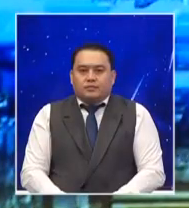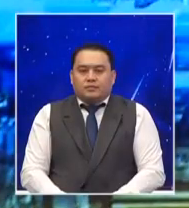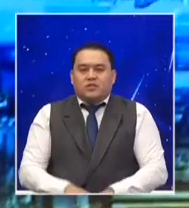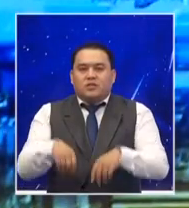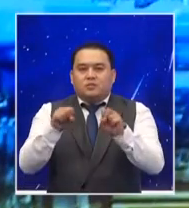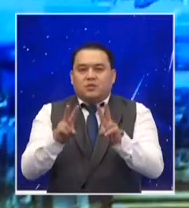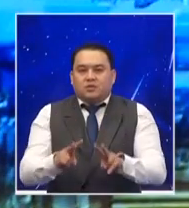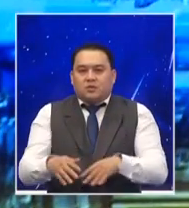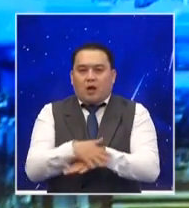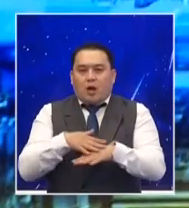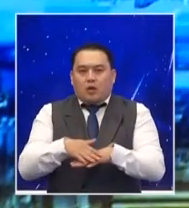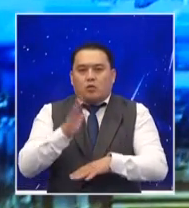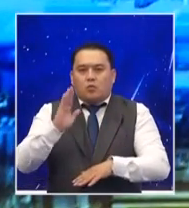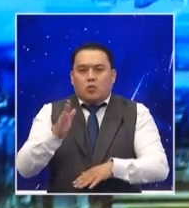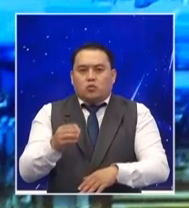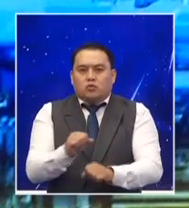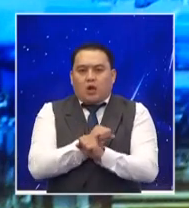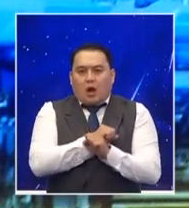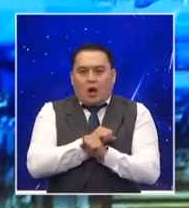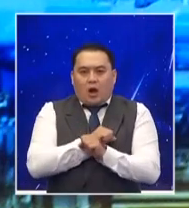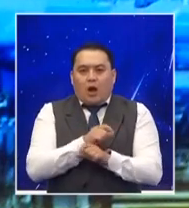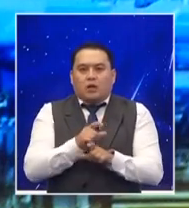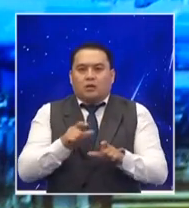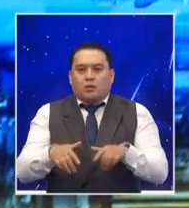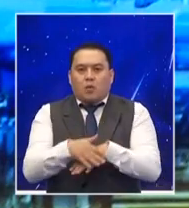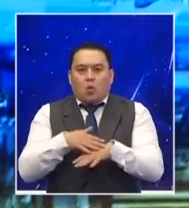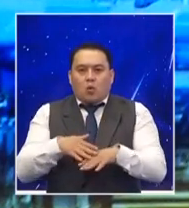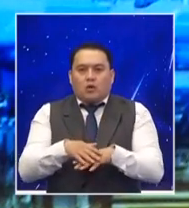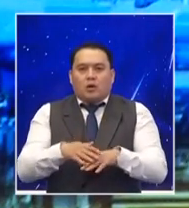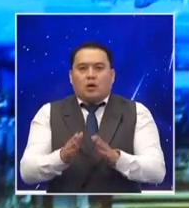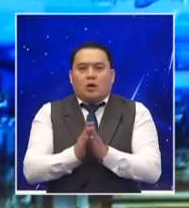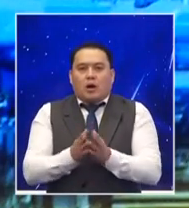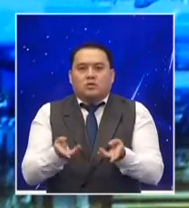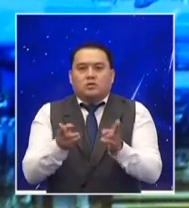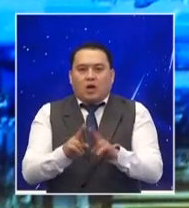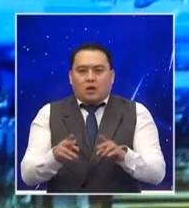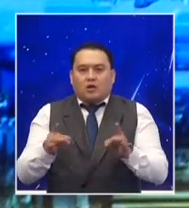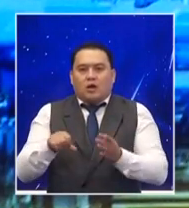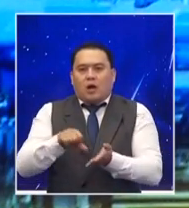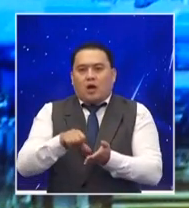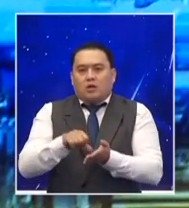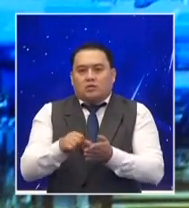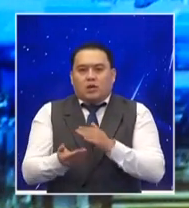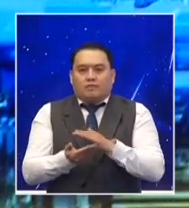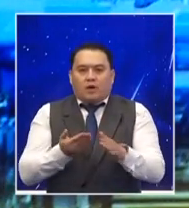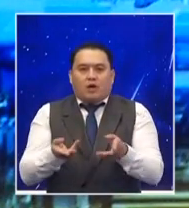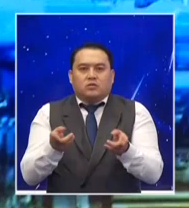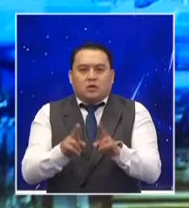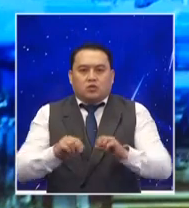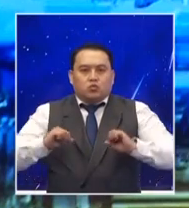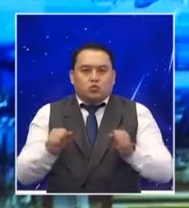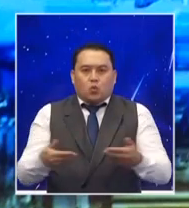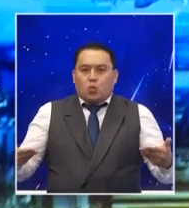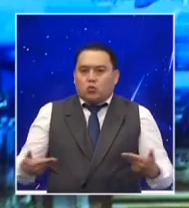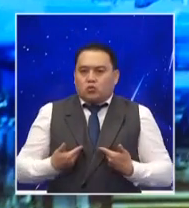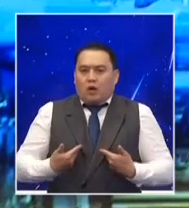Мамандар ел тұрғындарын алдағы ұзақ демалыс күндері адам қарасы көп жерге бармауға, бұқаралық шараларға қатыспауға шақырды. Суық тигізбеудің